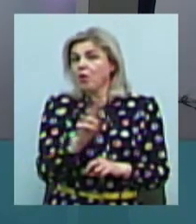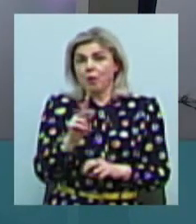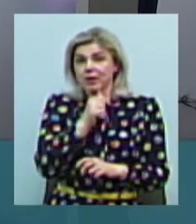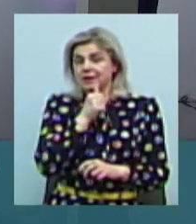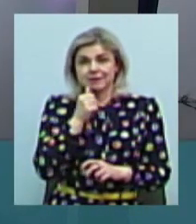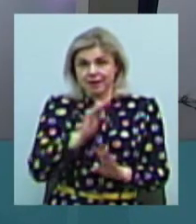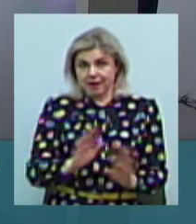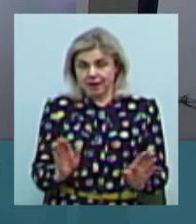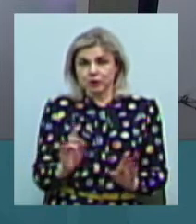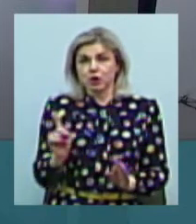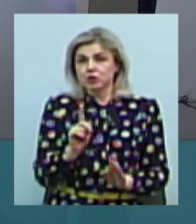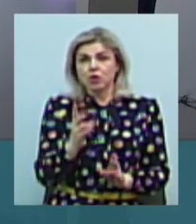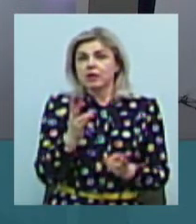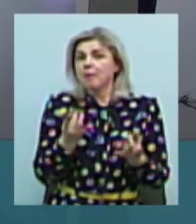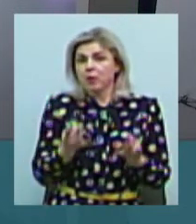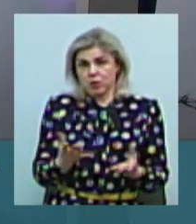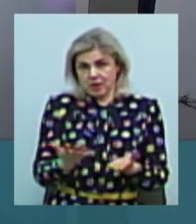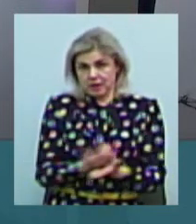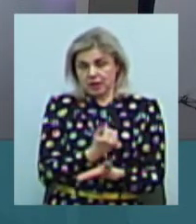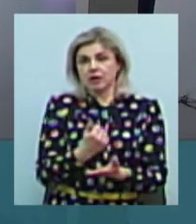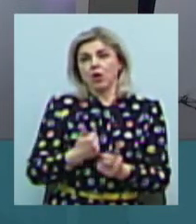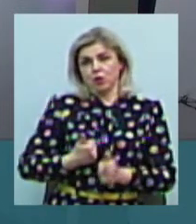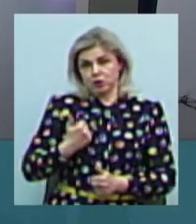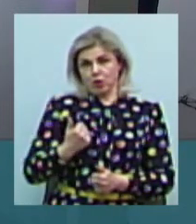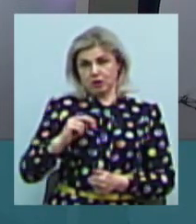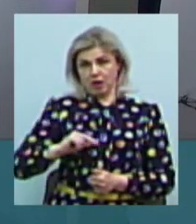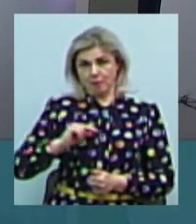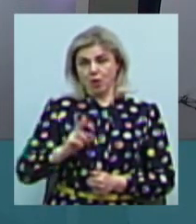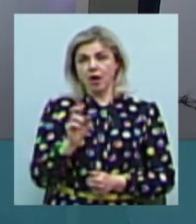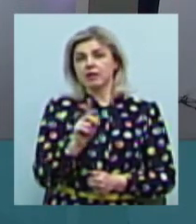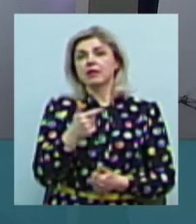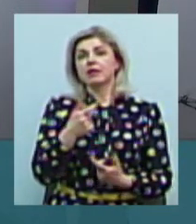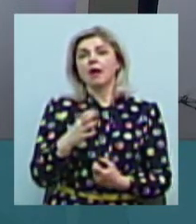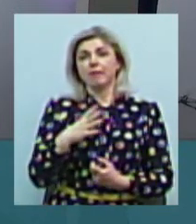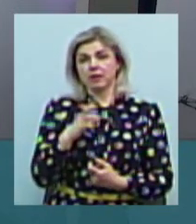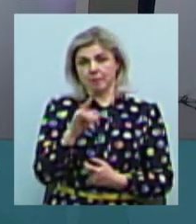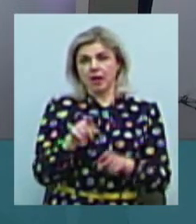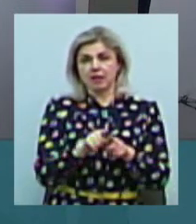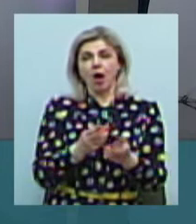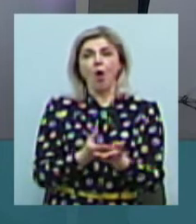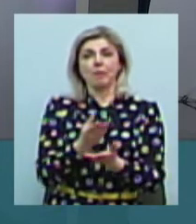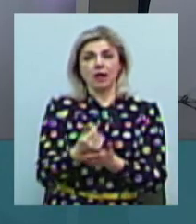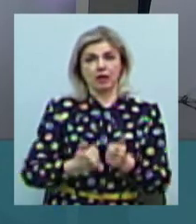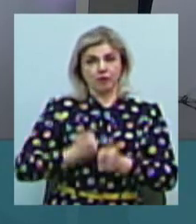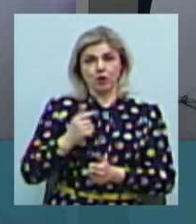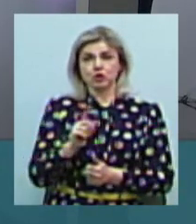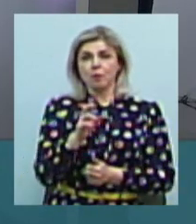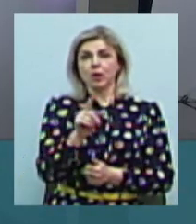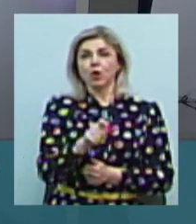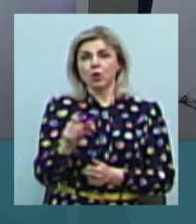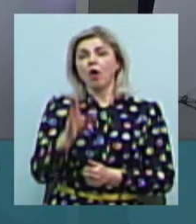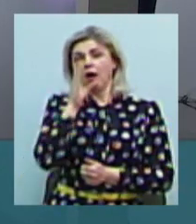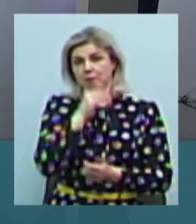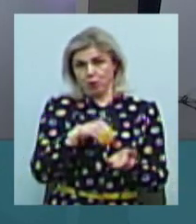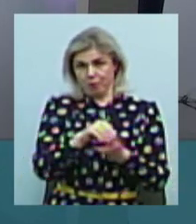що не так просто знайти якусь достойну роботу, де би була така оплата гідна, що люди могли б взяти і купити